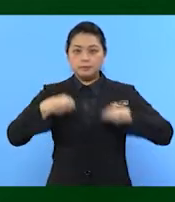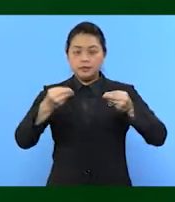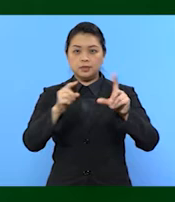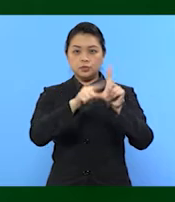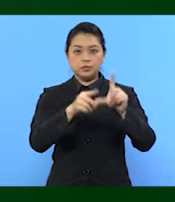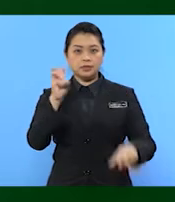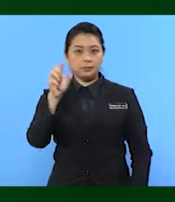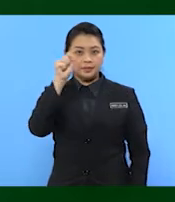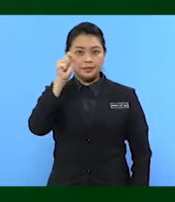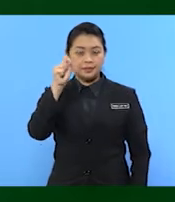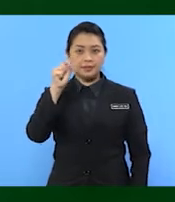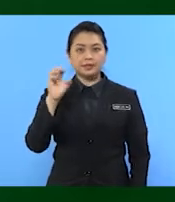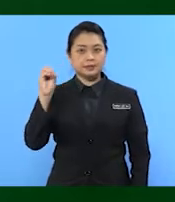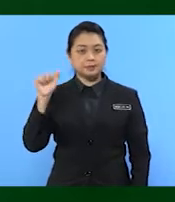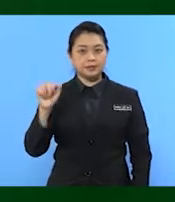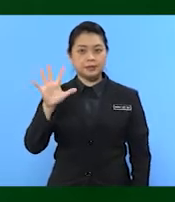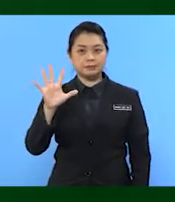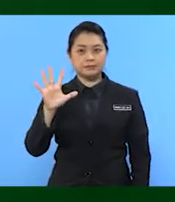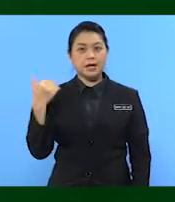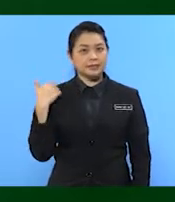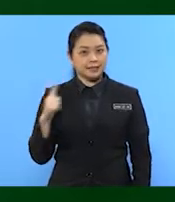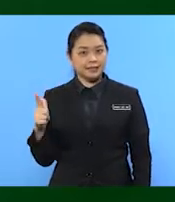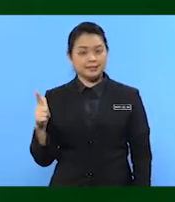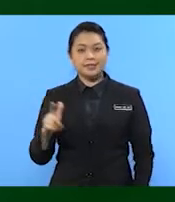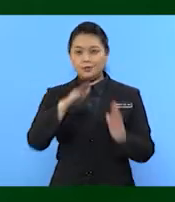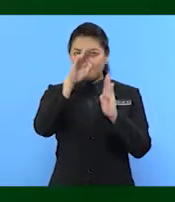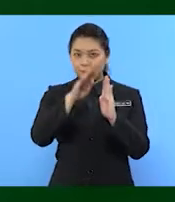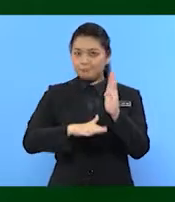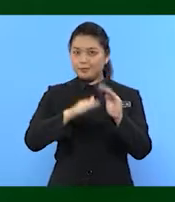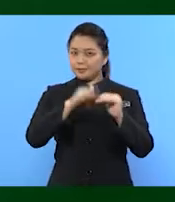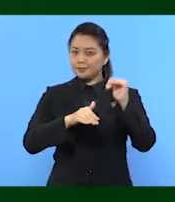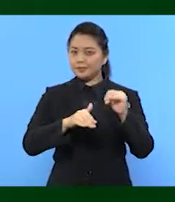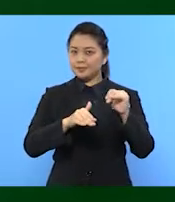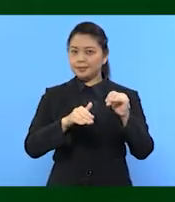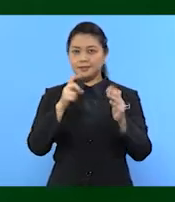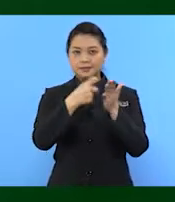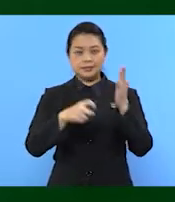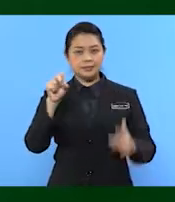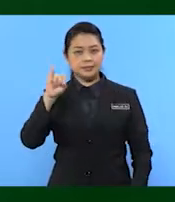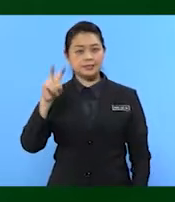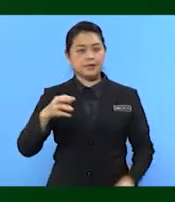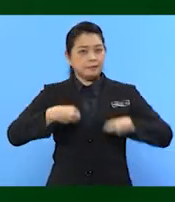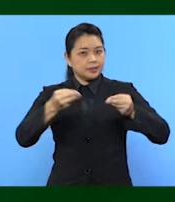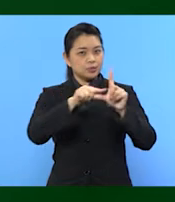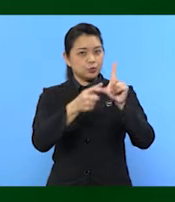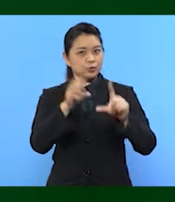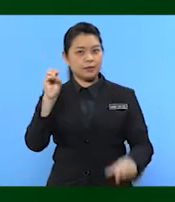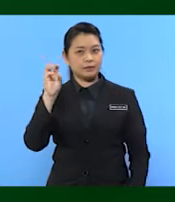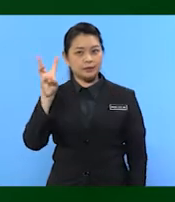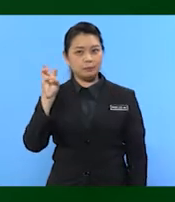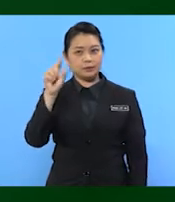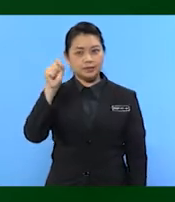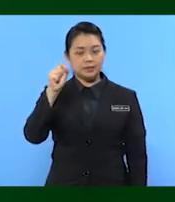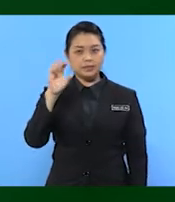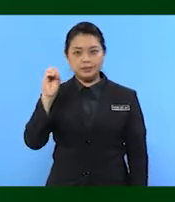sudut 60 darjah 0.5 adalah kurang daripada nilai sinus bagi sudut 60